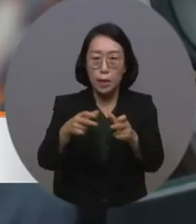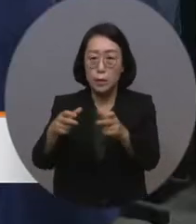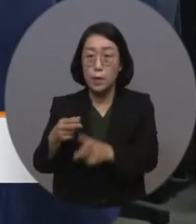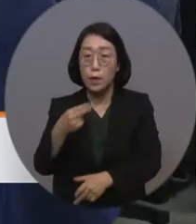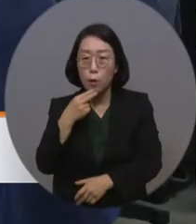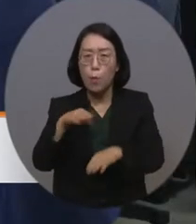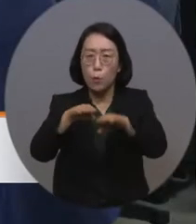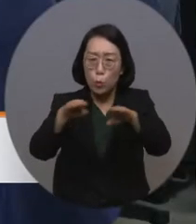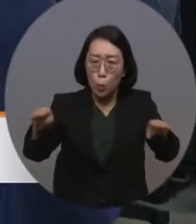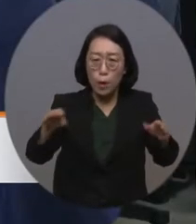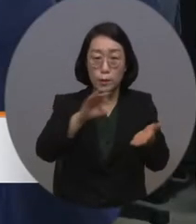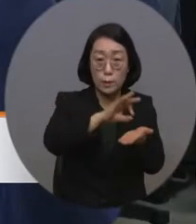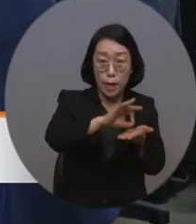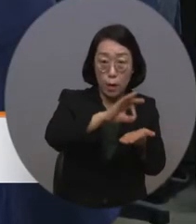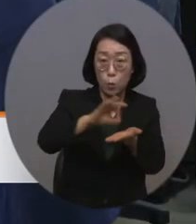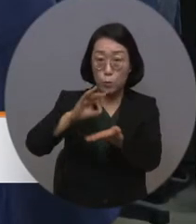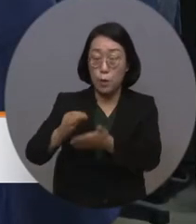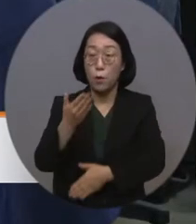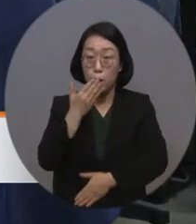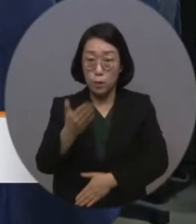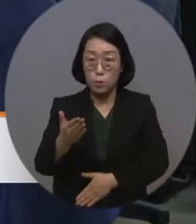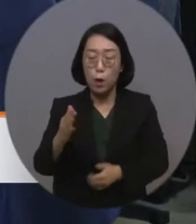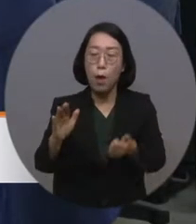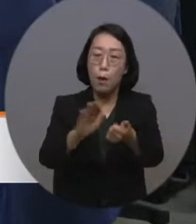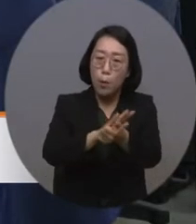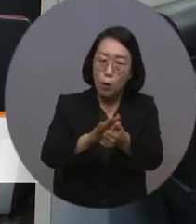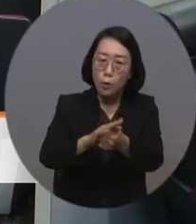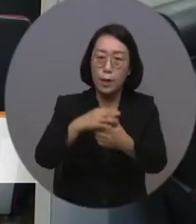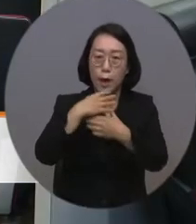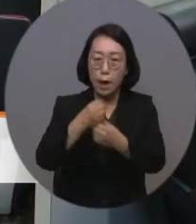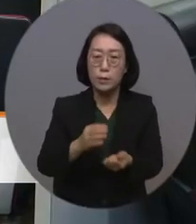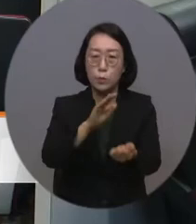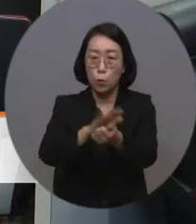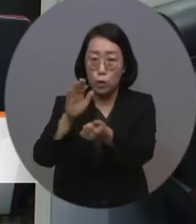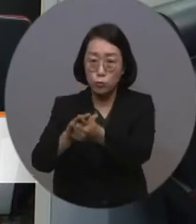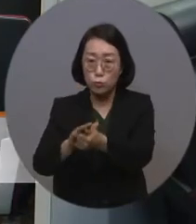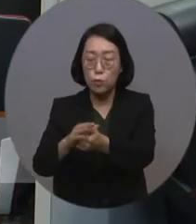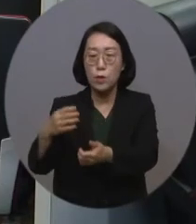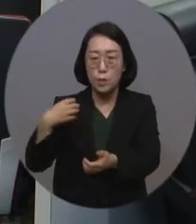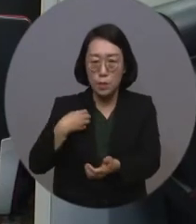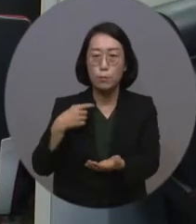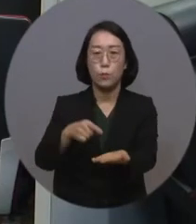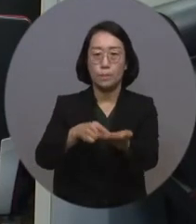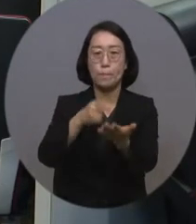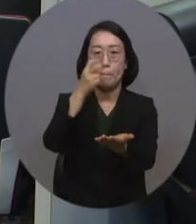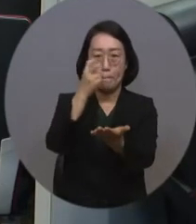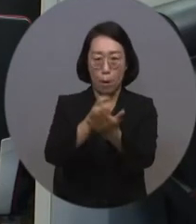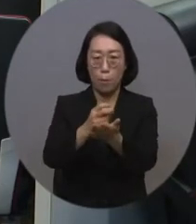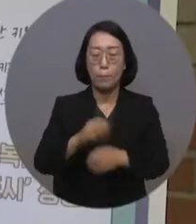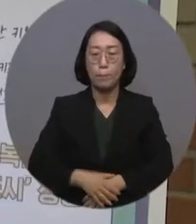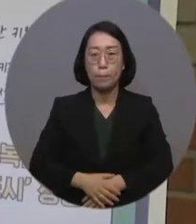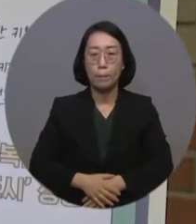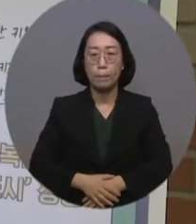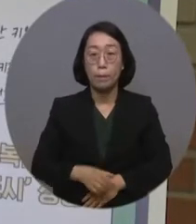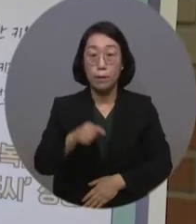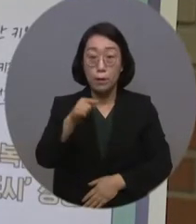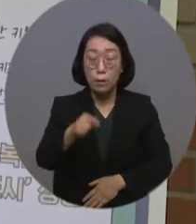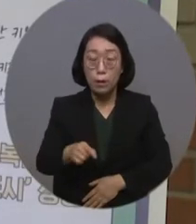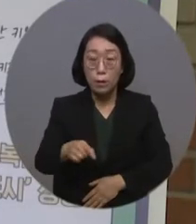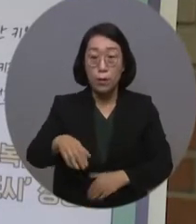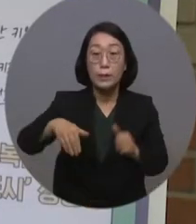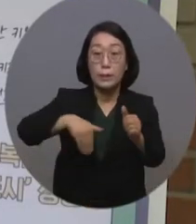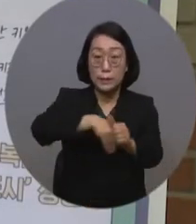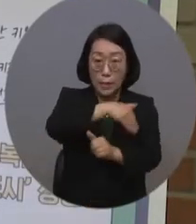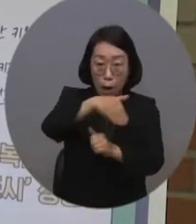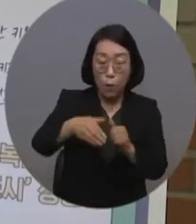서비스를 이용할 수 있도록 정당한 편의를 제공할 의무를 규정한다고 밝혔습니다. 이번 조치는 현장 상황